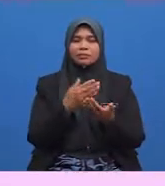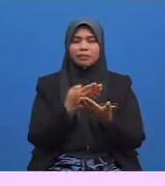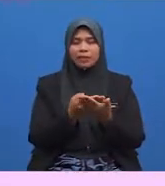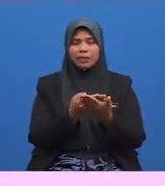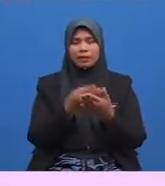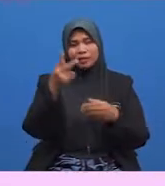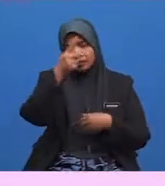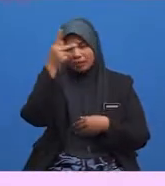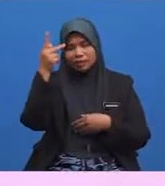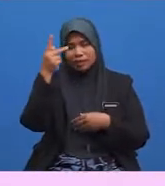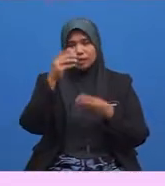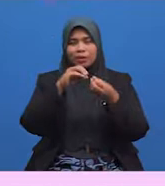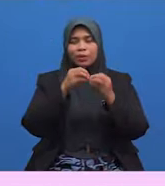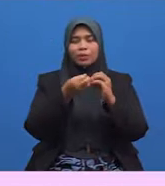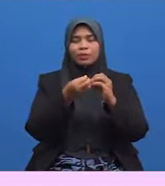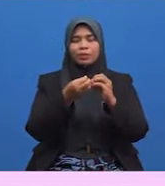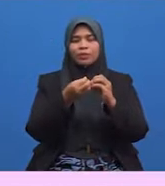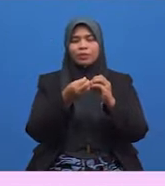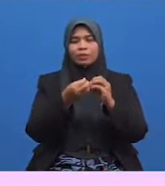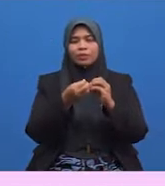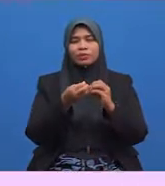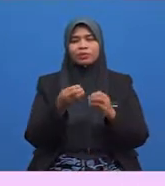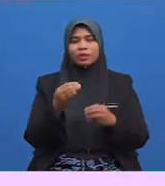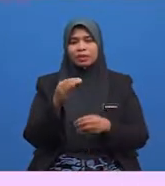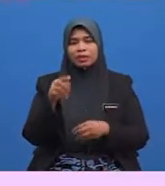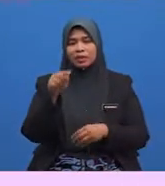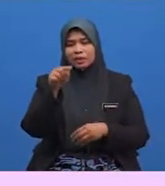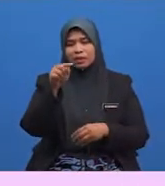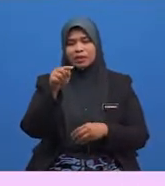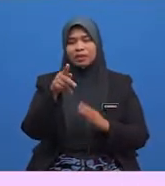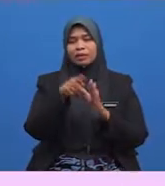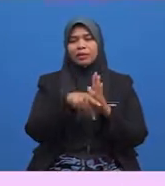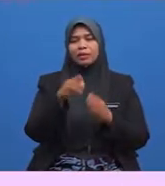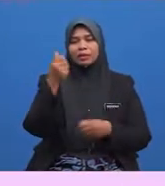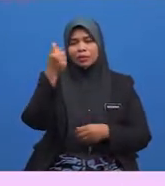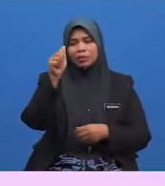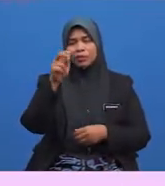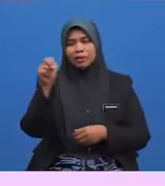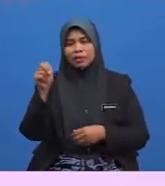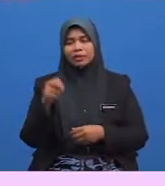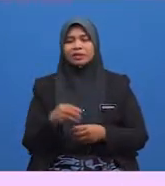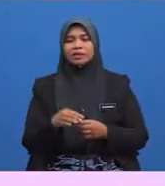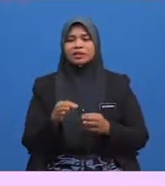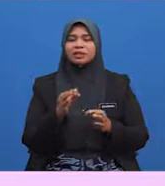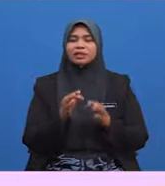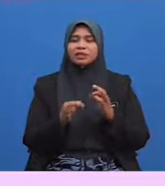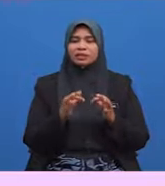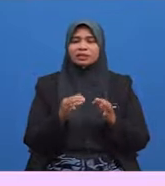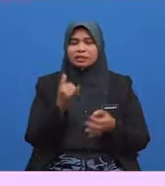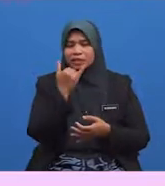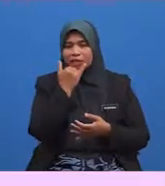kerana nombor melibatkan titik perpuluhan. Kesilapan anda menekan